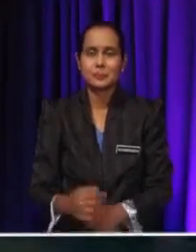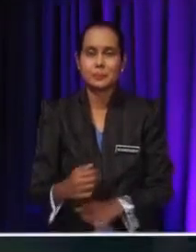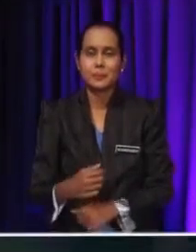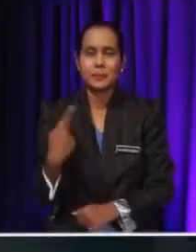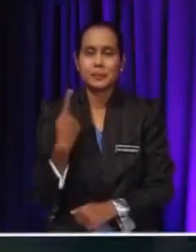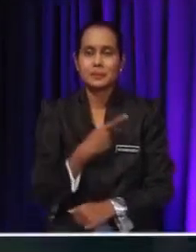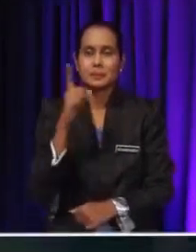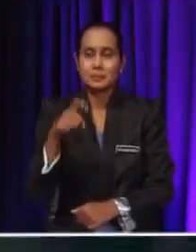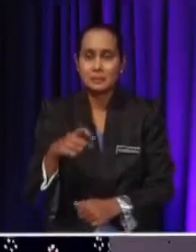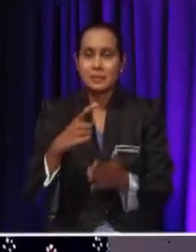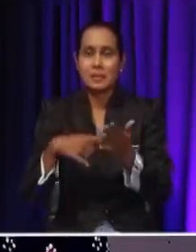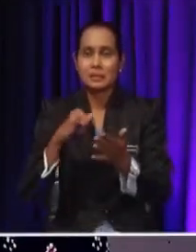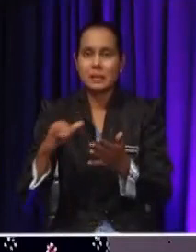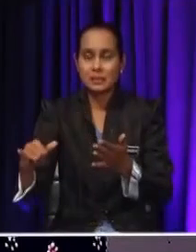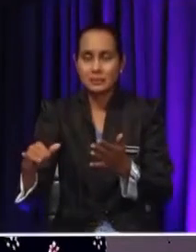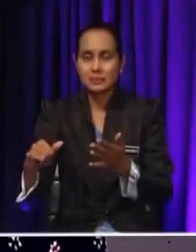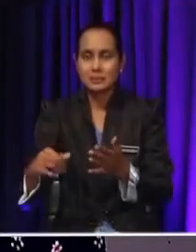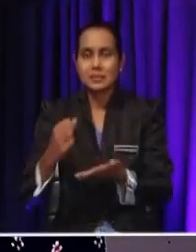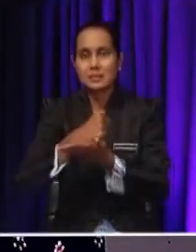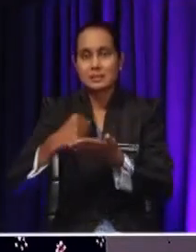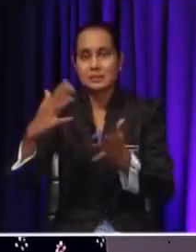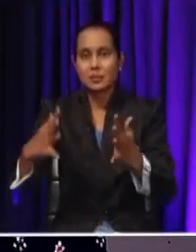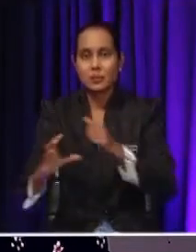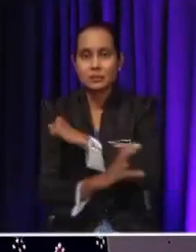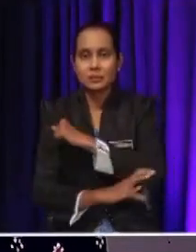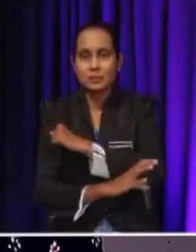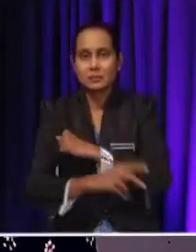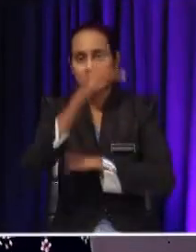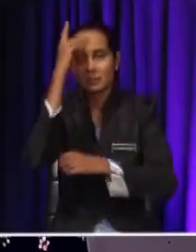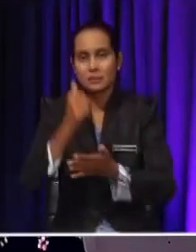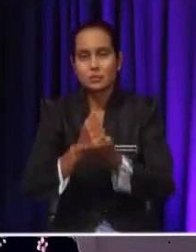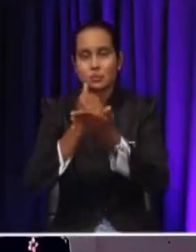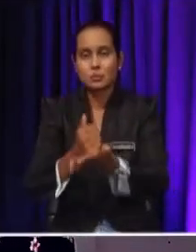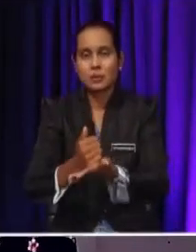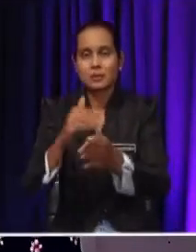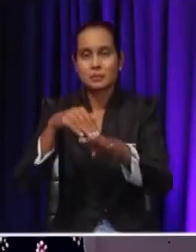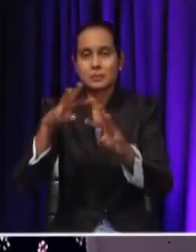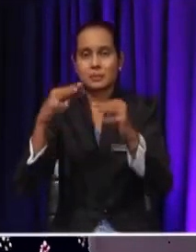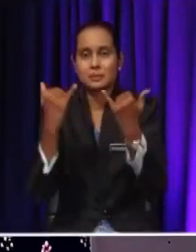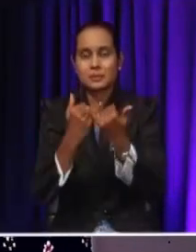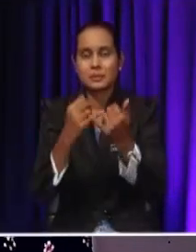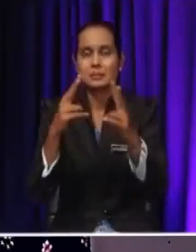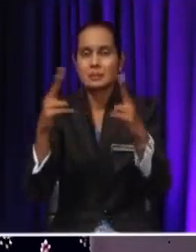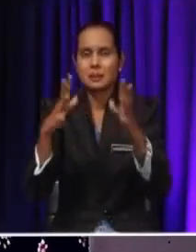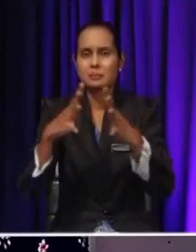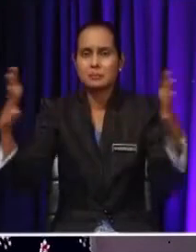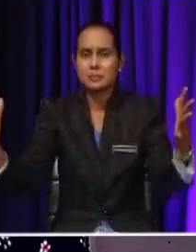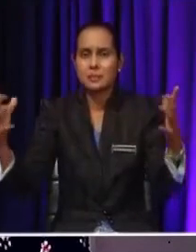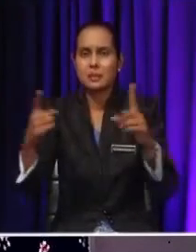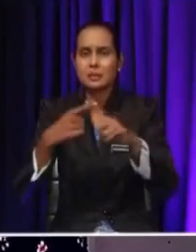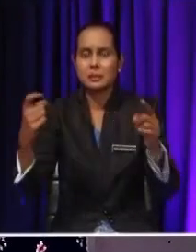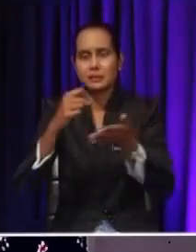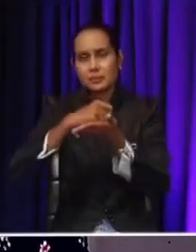haruslah menghargai sastrawan negara kita karena sumbangan mereka kepada masyarakat amatlah besar daripada tulis